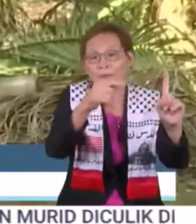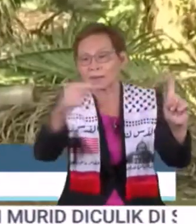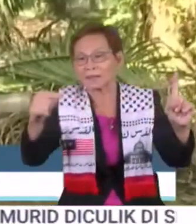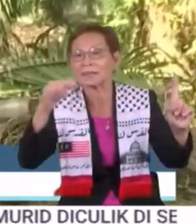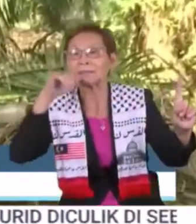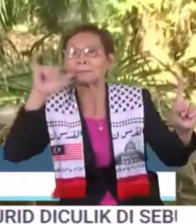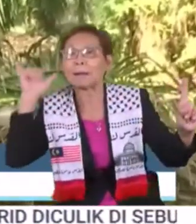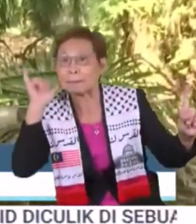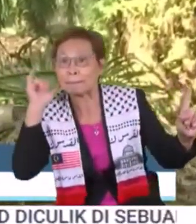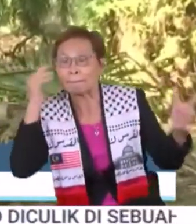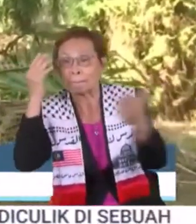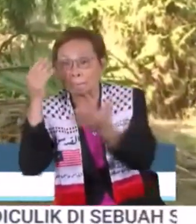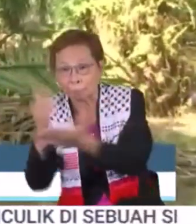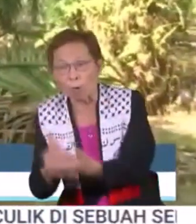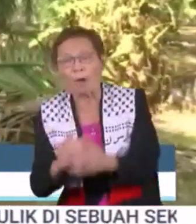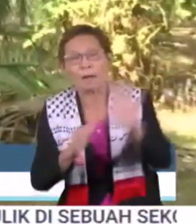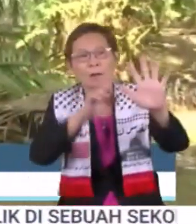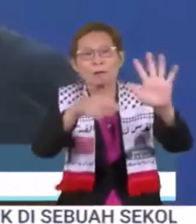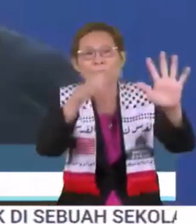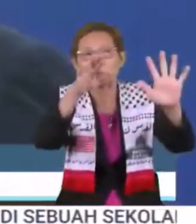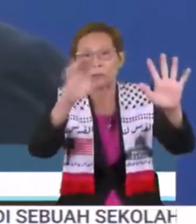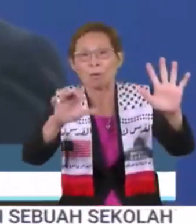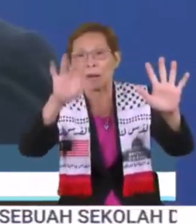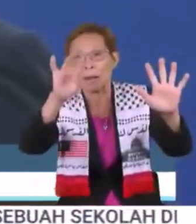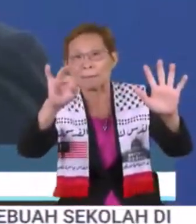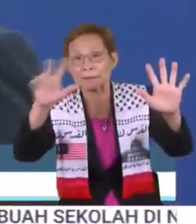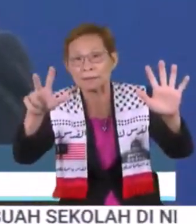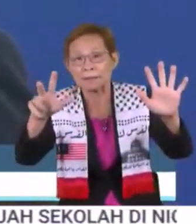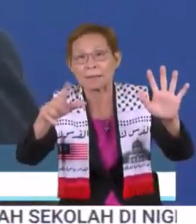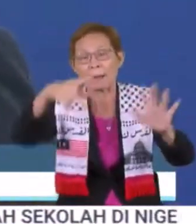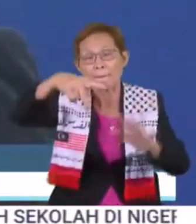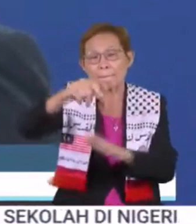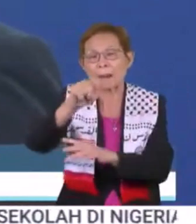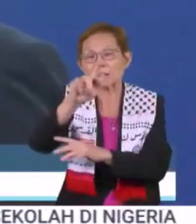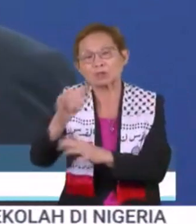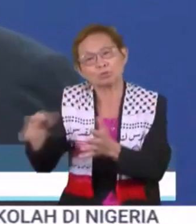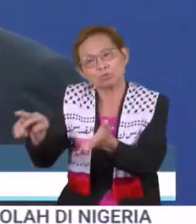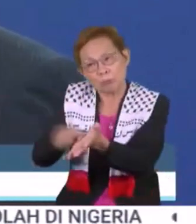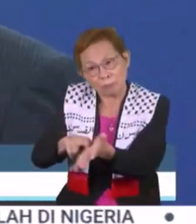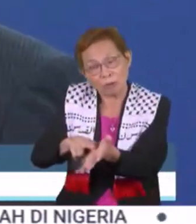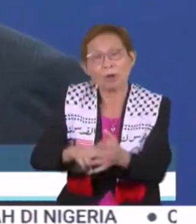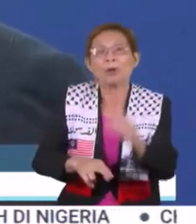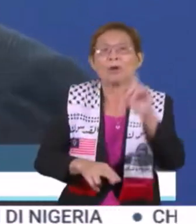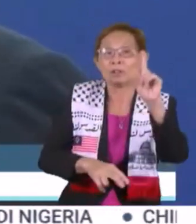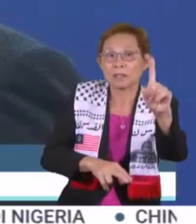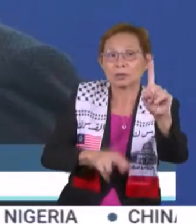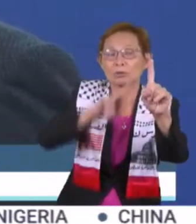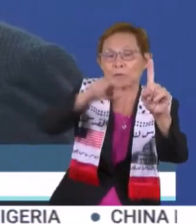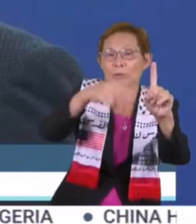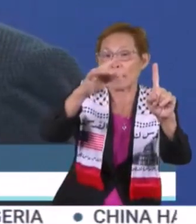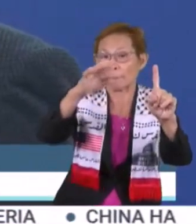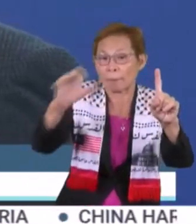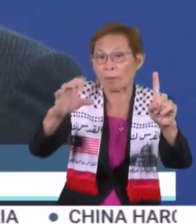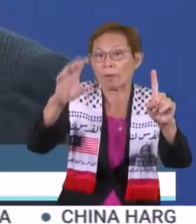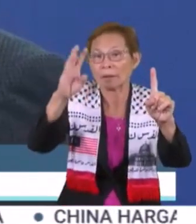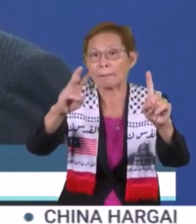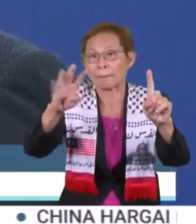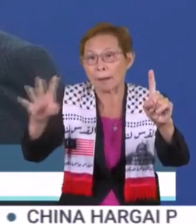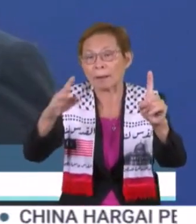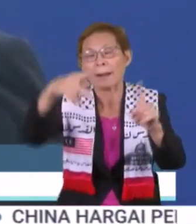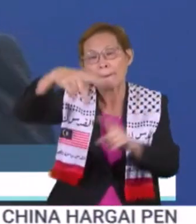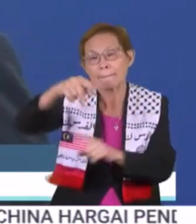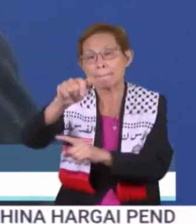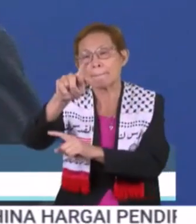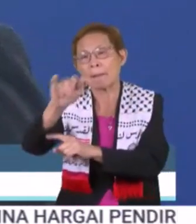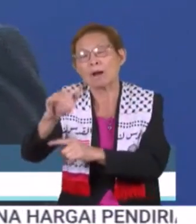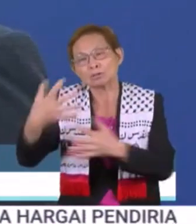sehingga semalam seramai 5983 Parti telah berdaftar dan seramai 18864